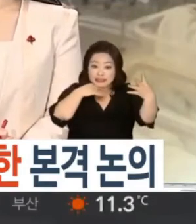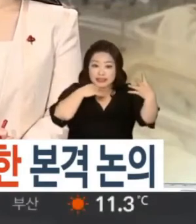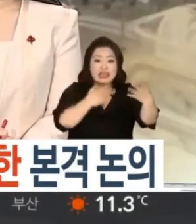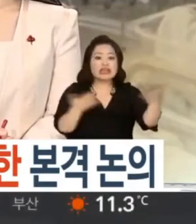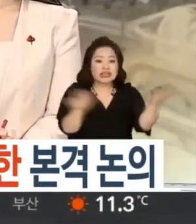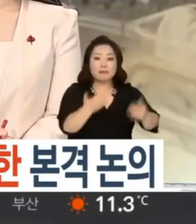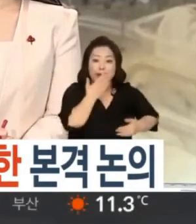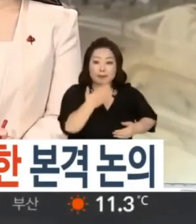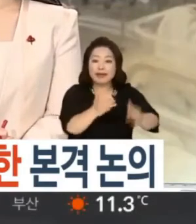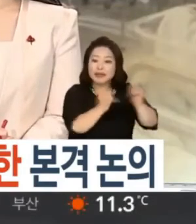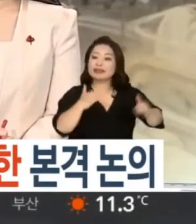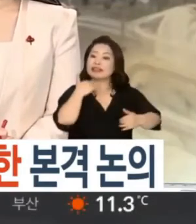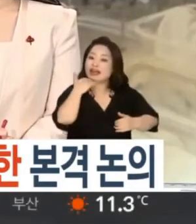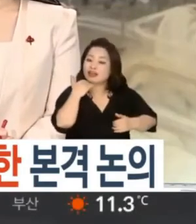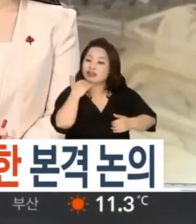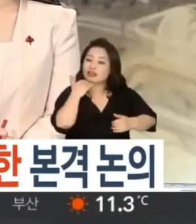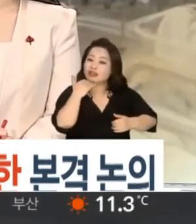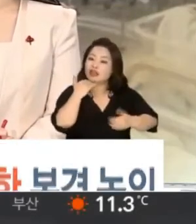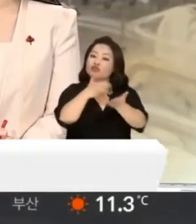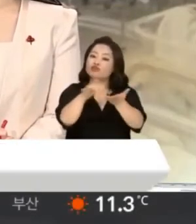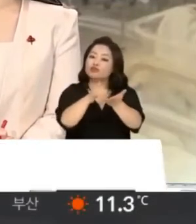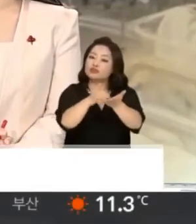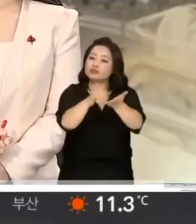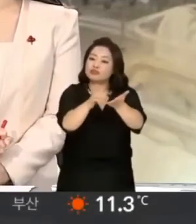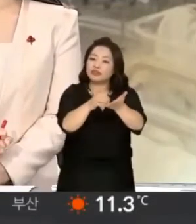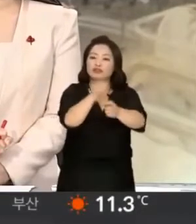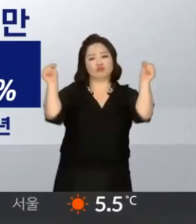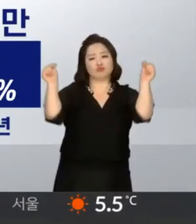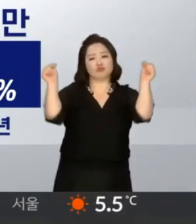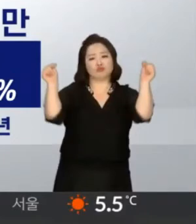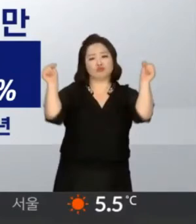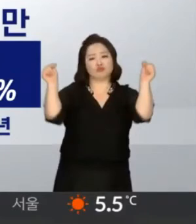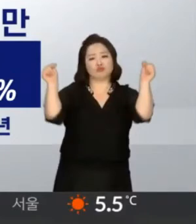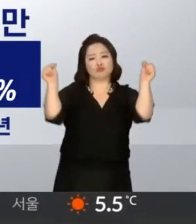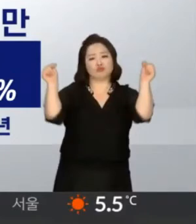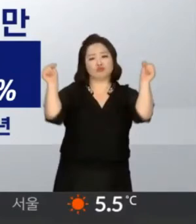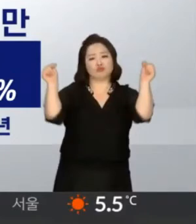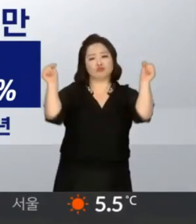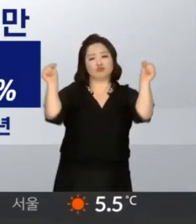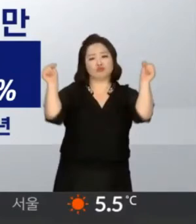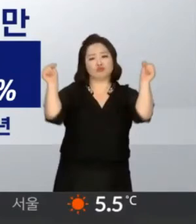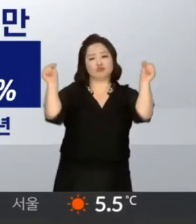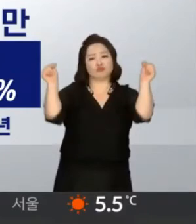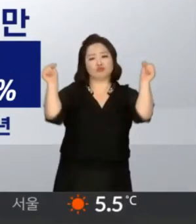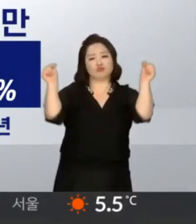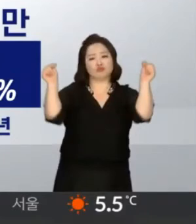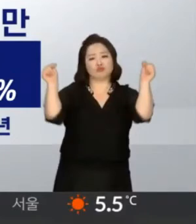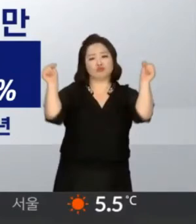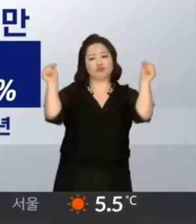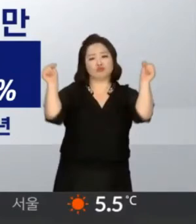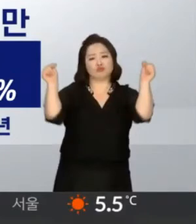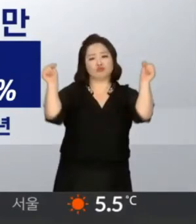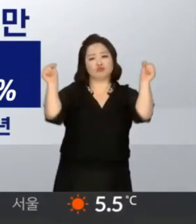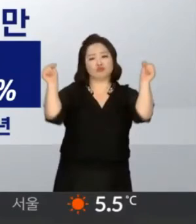생산 가능 인구의 연령 상한을 올리는 사회적 논의에 착수합니다. 조성미 나 외국인들. 이런 사람들 이제 메꿔줘야